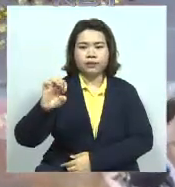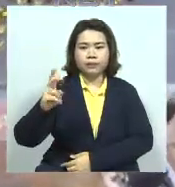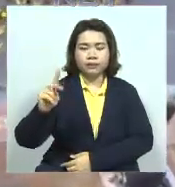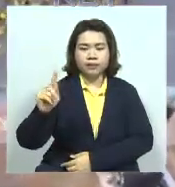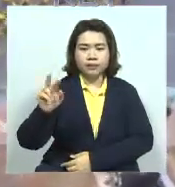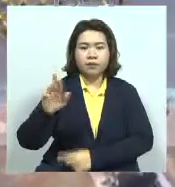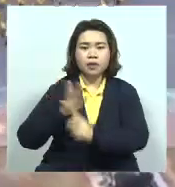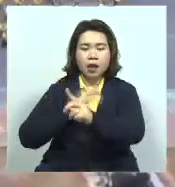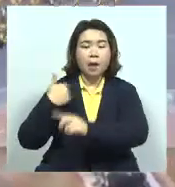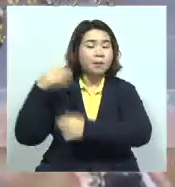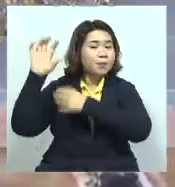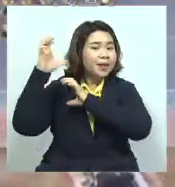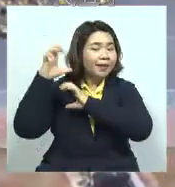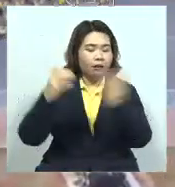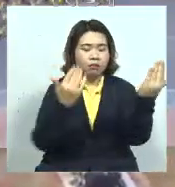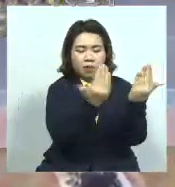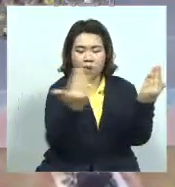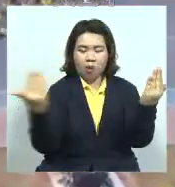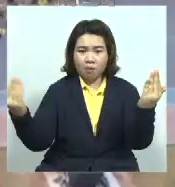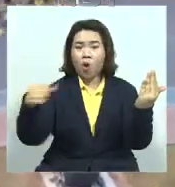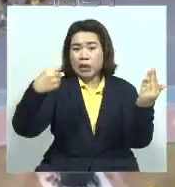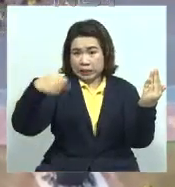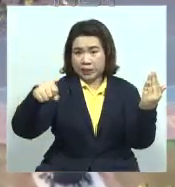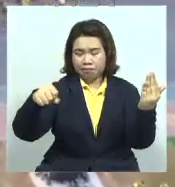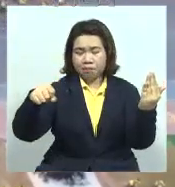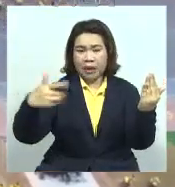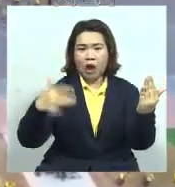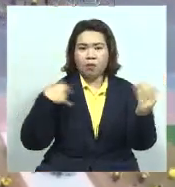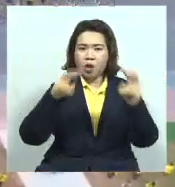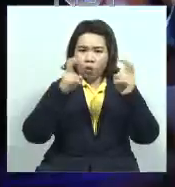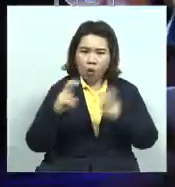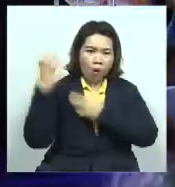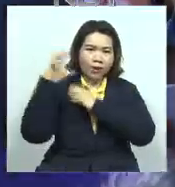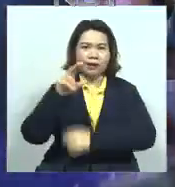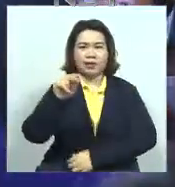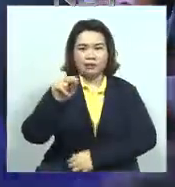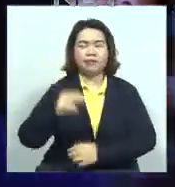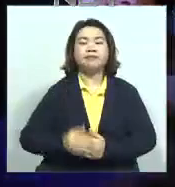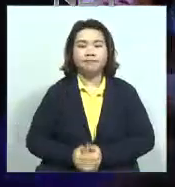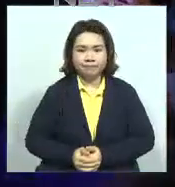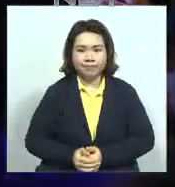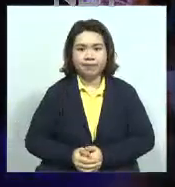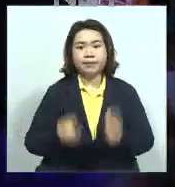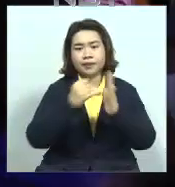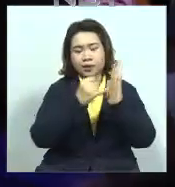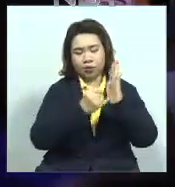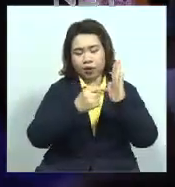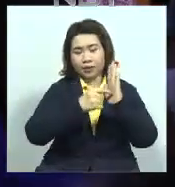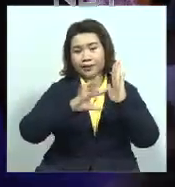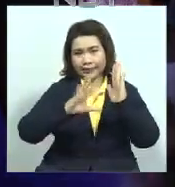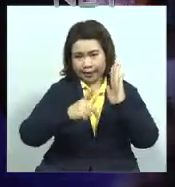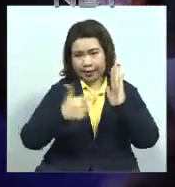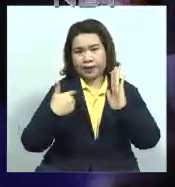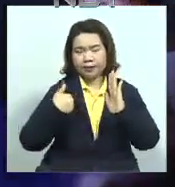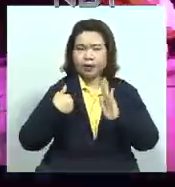จอรวมกว่า30เรื่องทุกคืนที่จังหวัดอุดรธานีด้วยครับ ไปต่อกันที่จังหวัดชัยภูมิค่ะเหล่าศิล